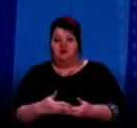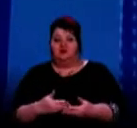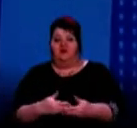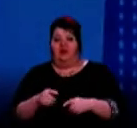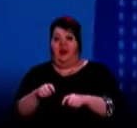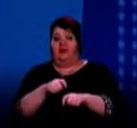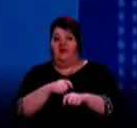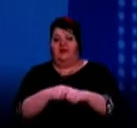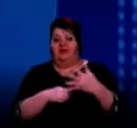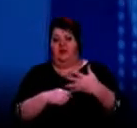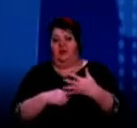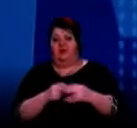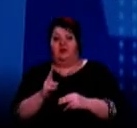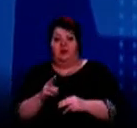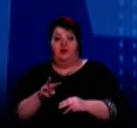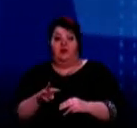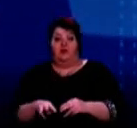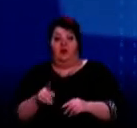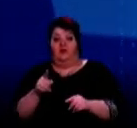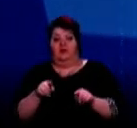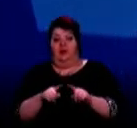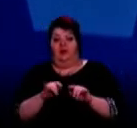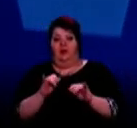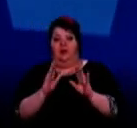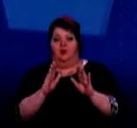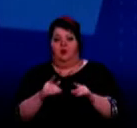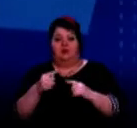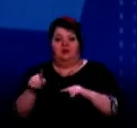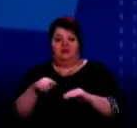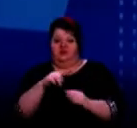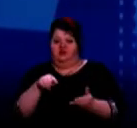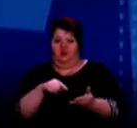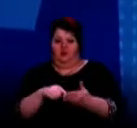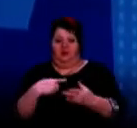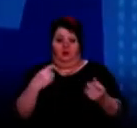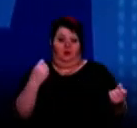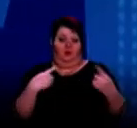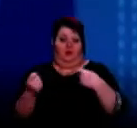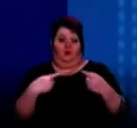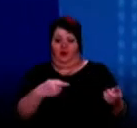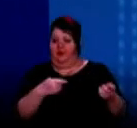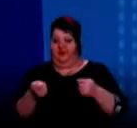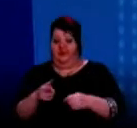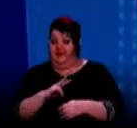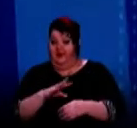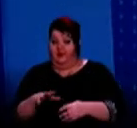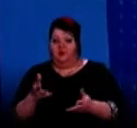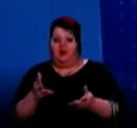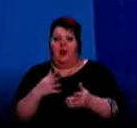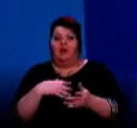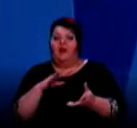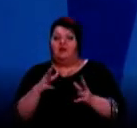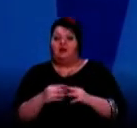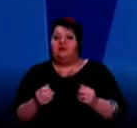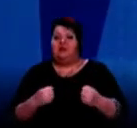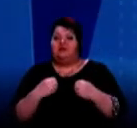відстань 50 кілометрів, ну, на сьогоднішній день, в принципі, у нас так воно і буде, тому що з інших міст явно, що нам ніхто не буде привозити товари, так? Але, в принципі, старатися,